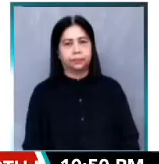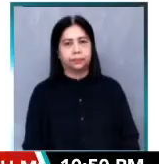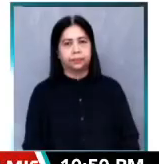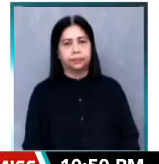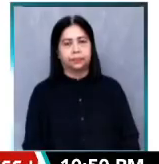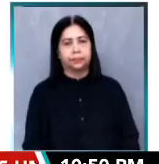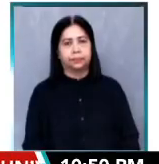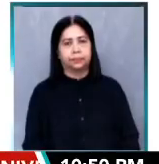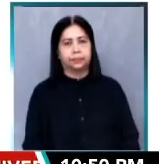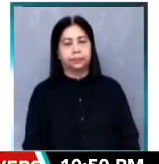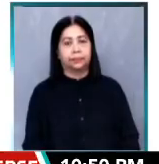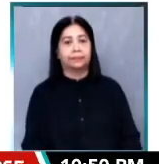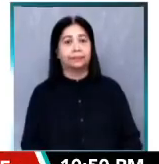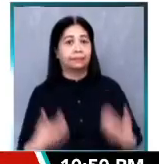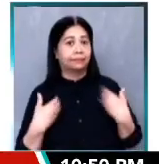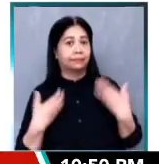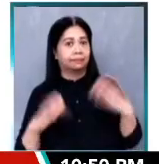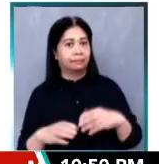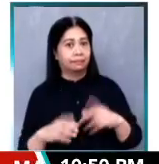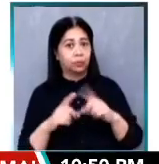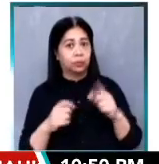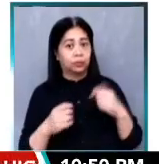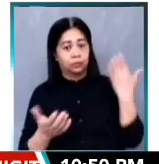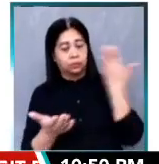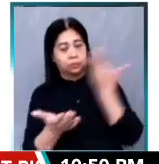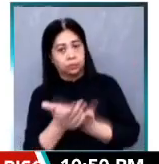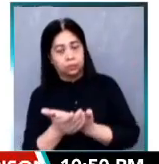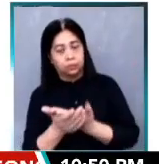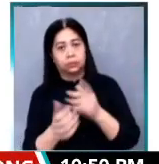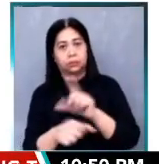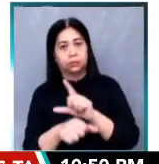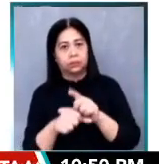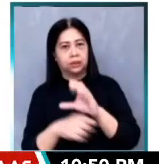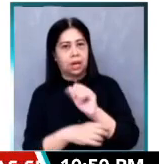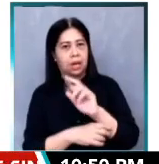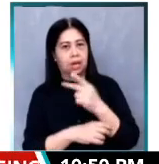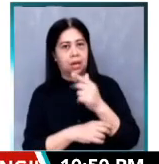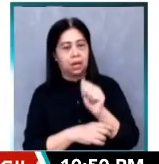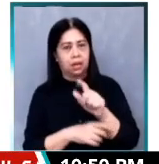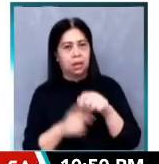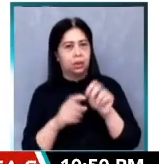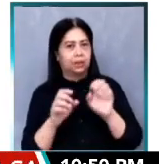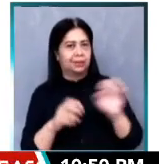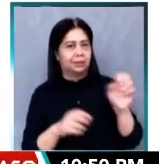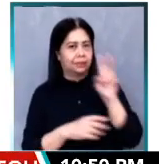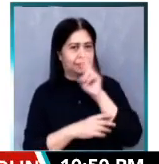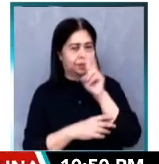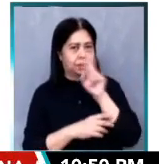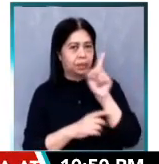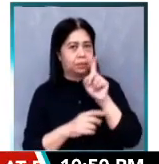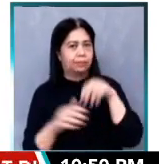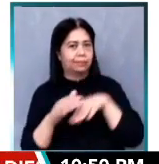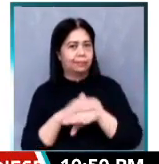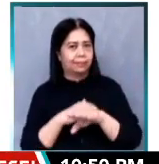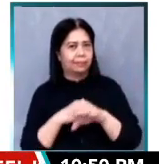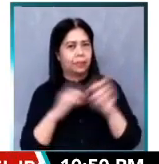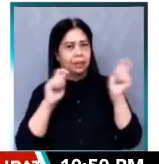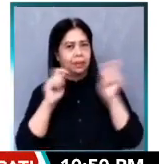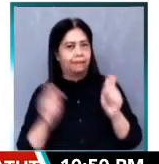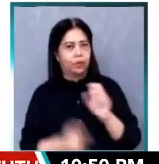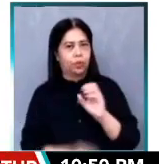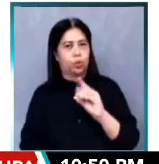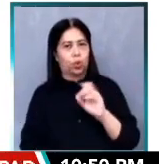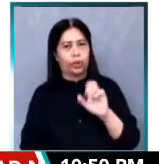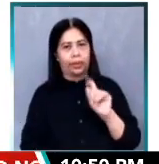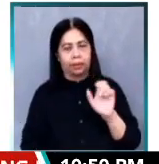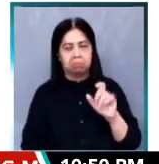May chance ang tumama sa lupa o maglandfall sa Caraga o Eastern Visayas ang papasok na bagyong Odette. Pero hindi pa man yan